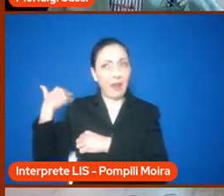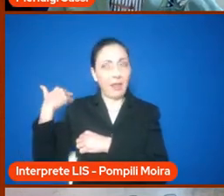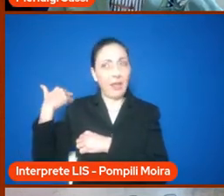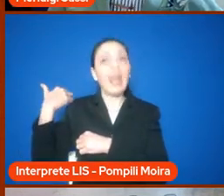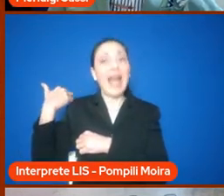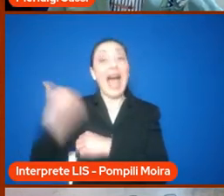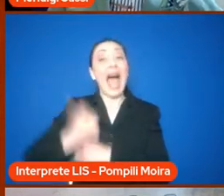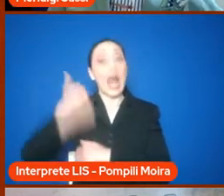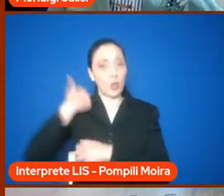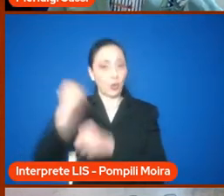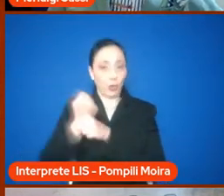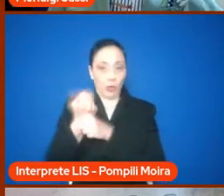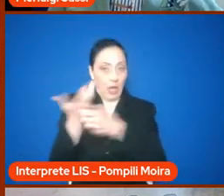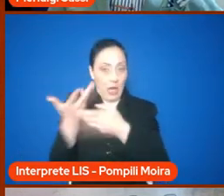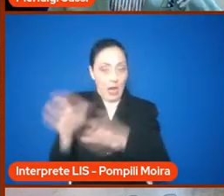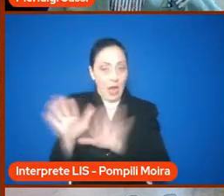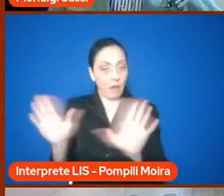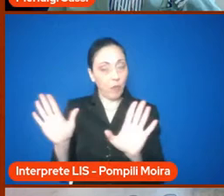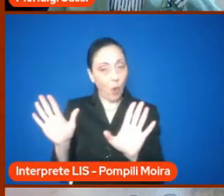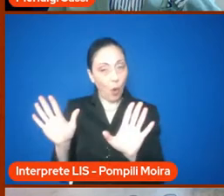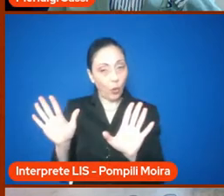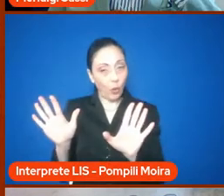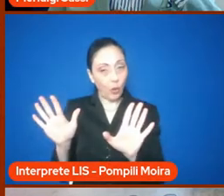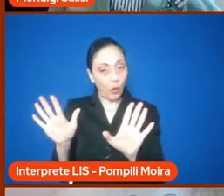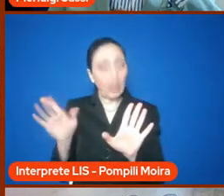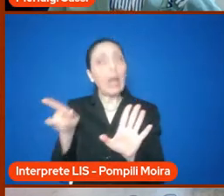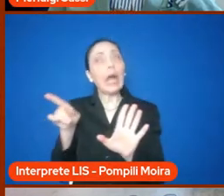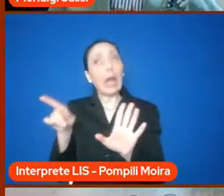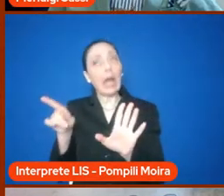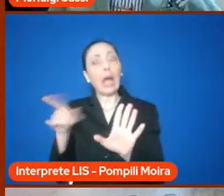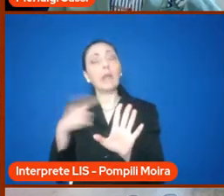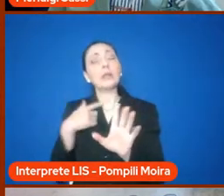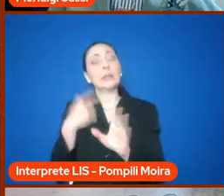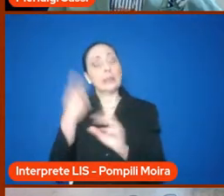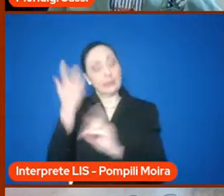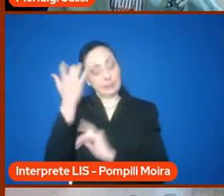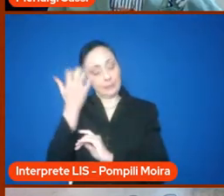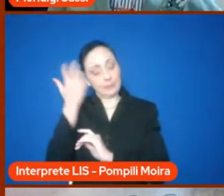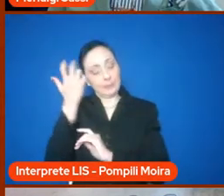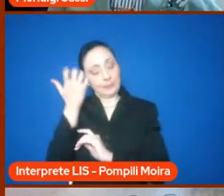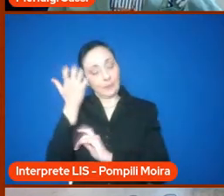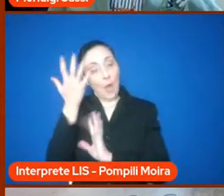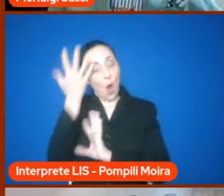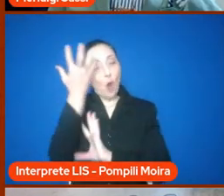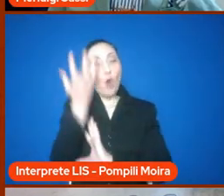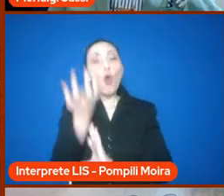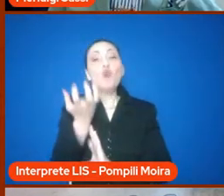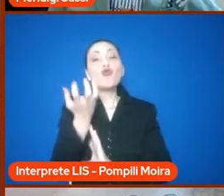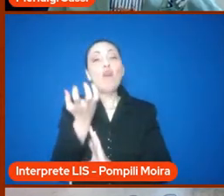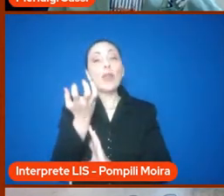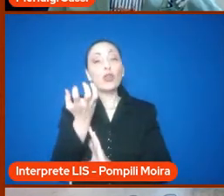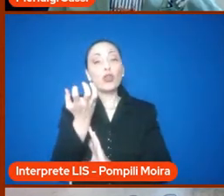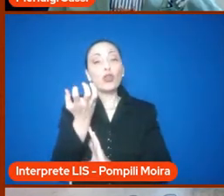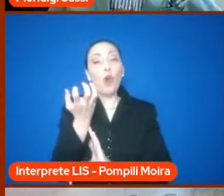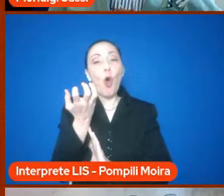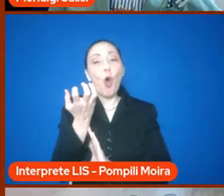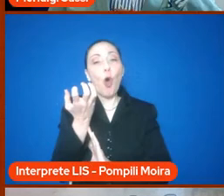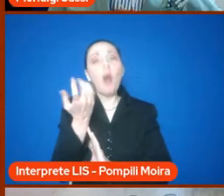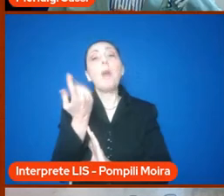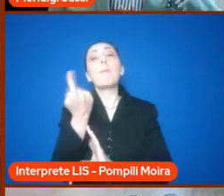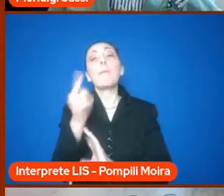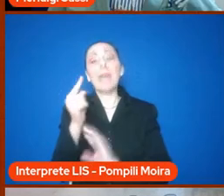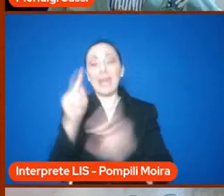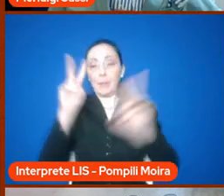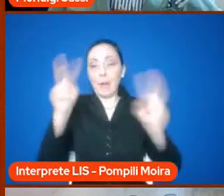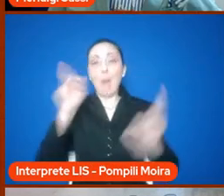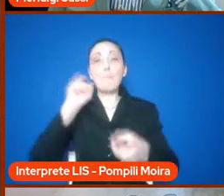scorso, abbiamo sviluppato un concetto di politiche per la resilienza trasformativa, che